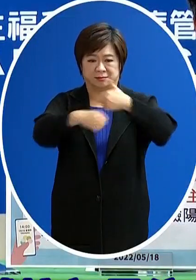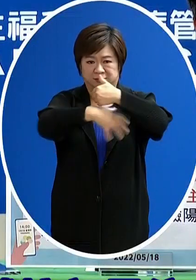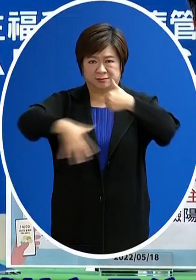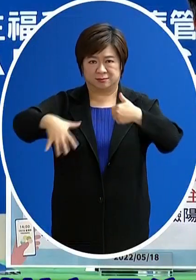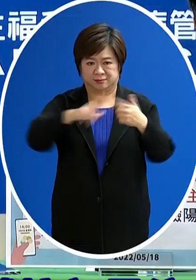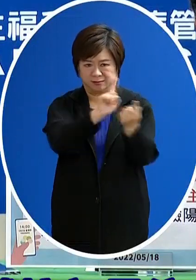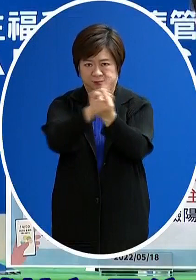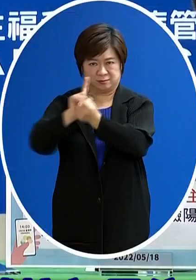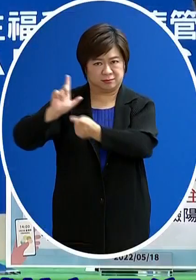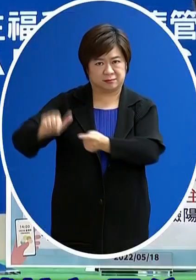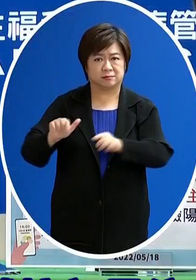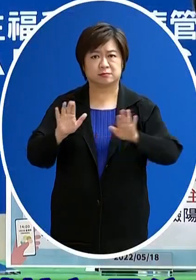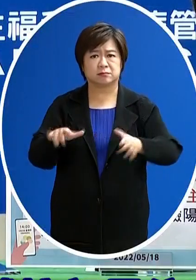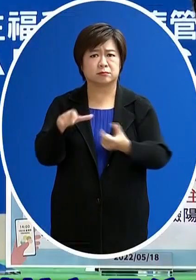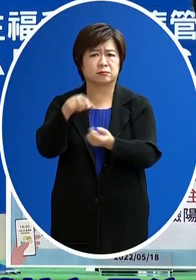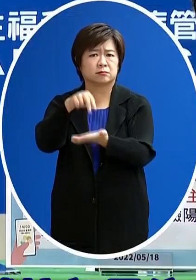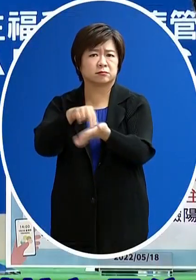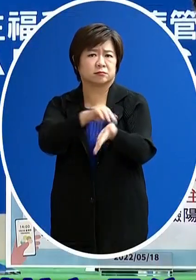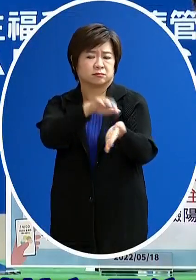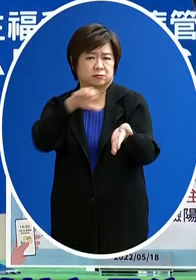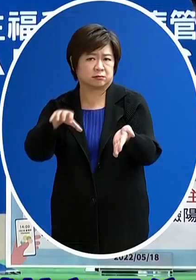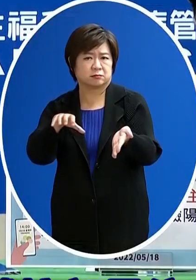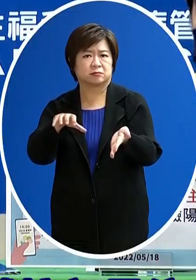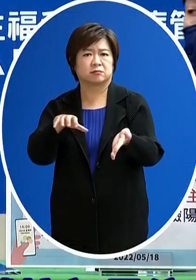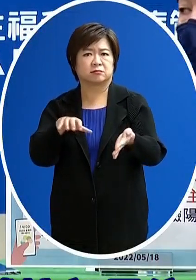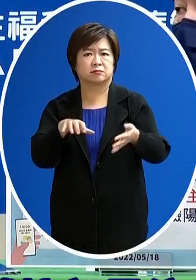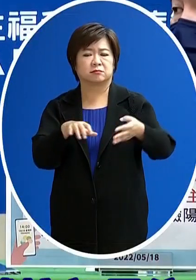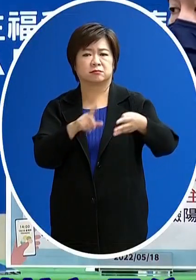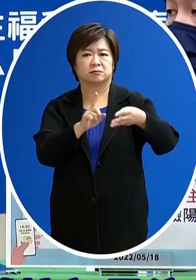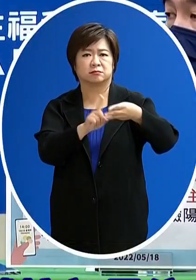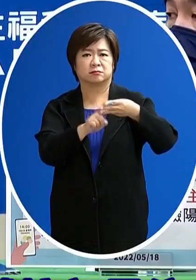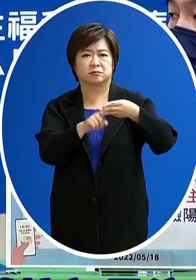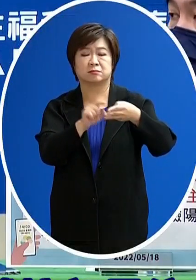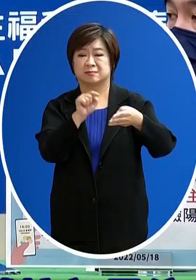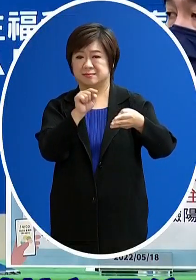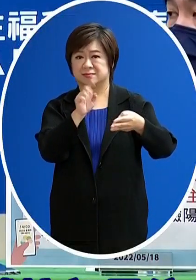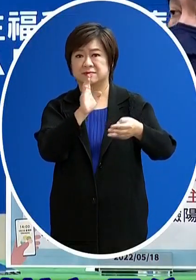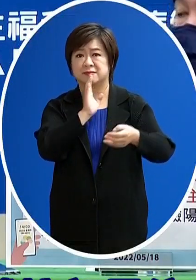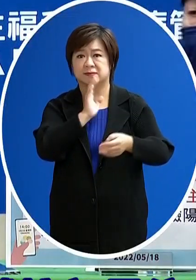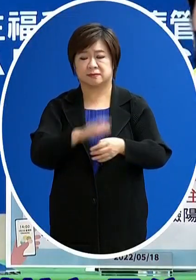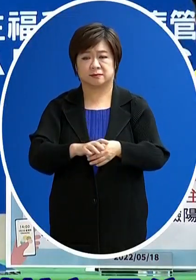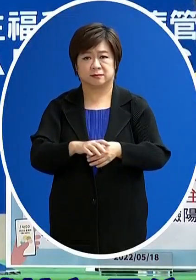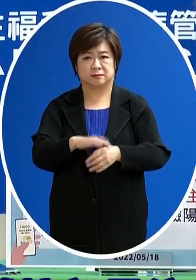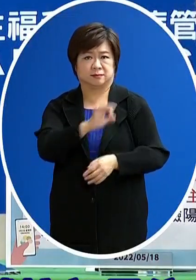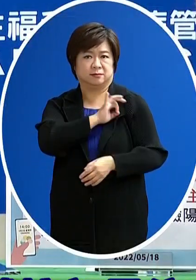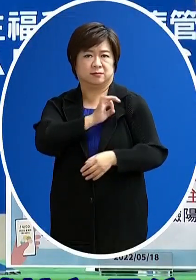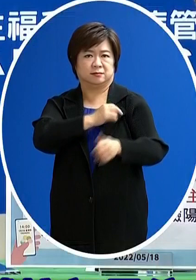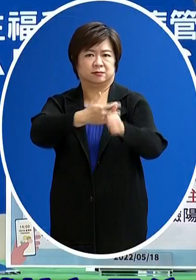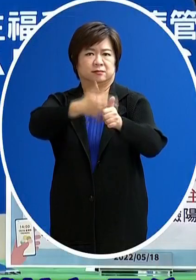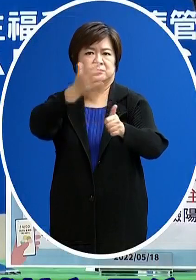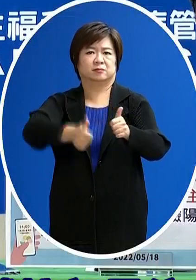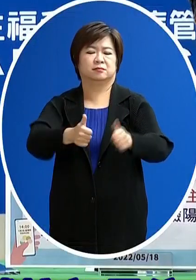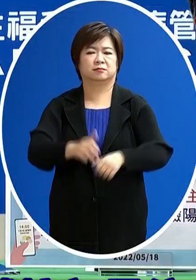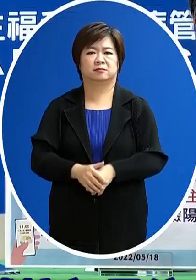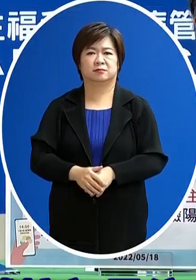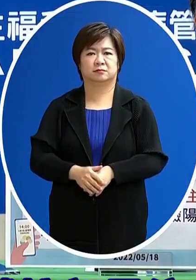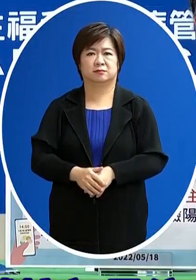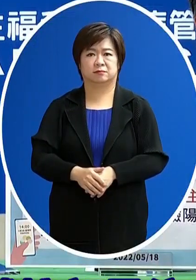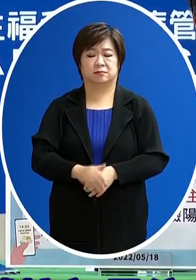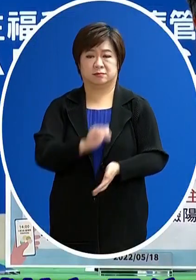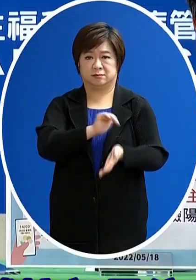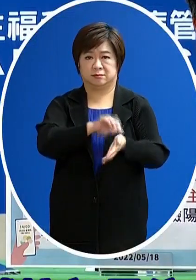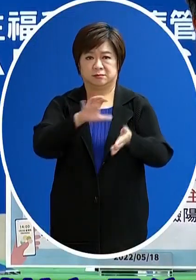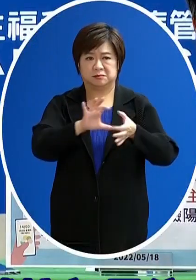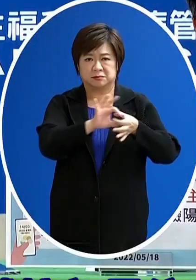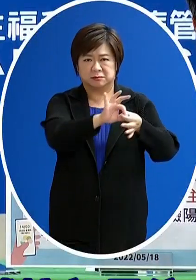且他现在也是公立医院的，公立医院的，公立医院协会的理事长，所以相关医院的联系